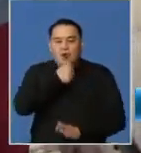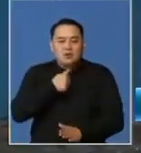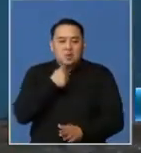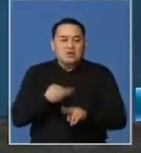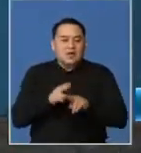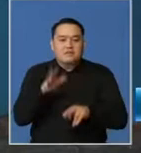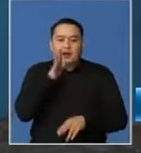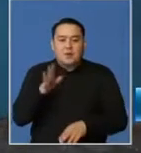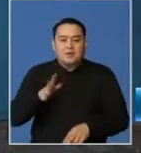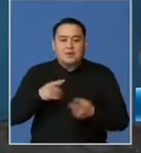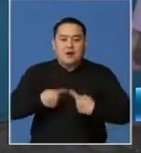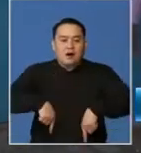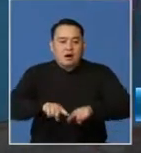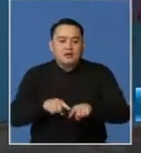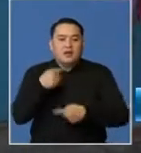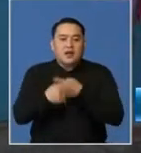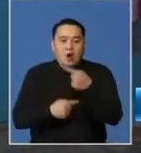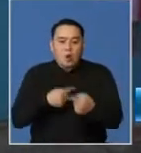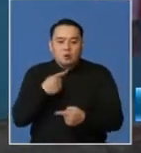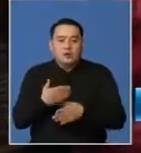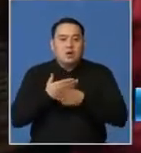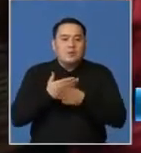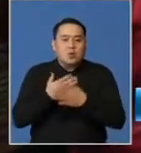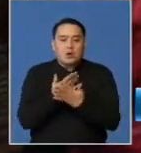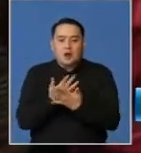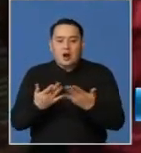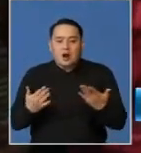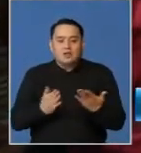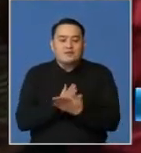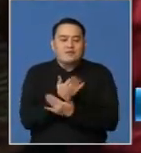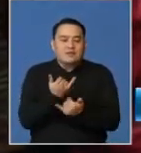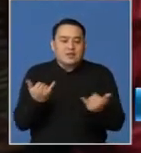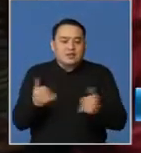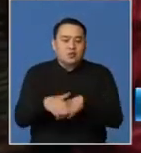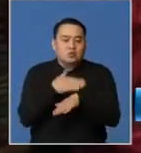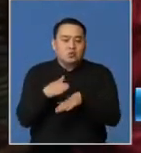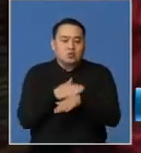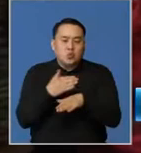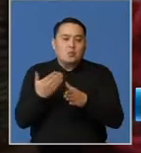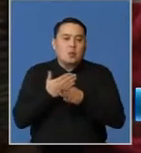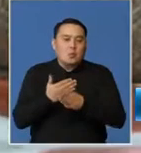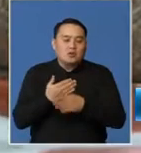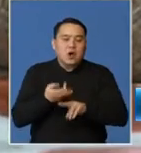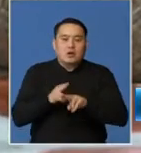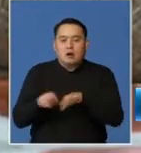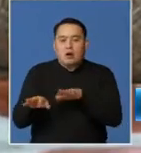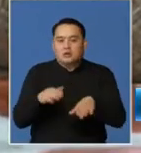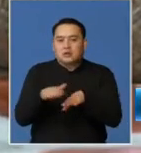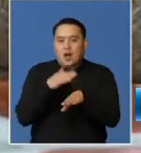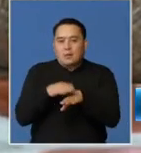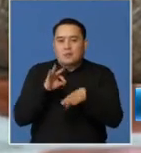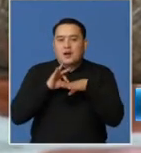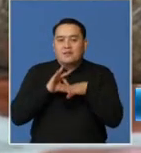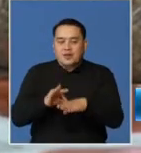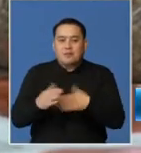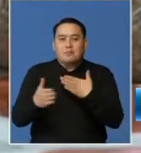За это время организация регулярно оказывает различные виды благотворительной помощи. Очередную акцию добра они провели